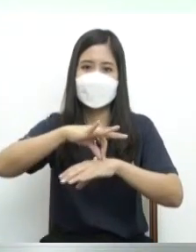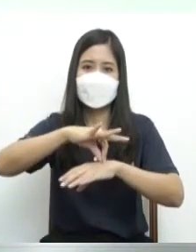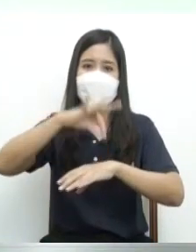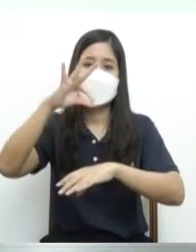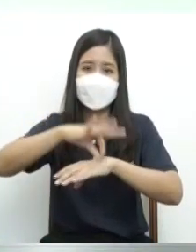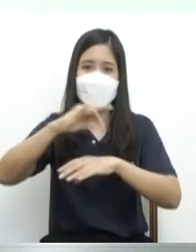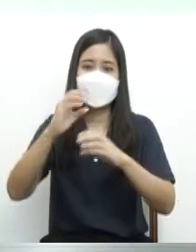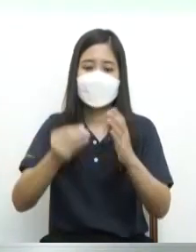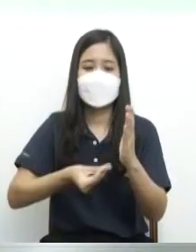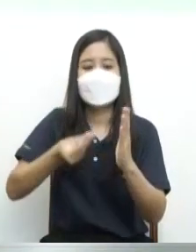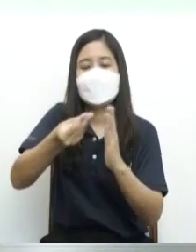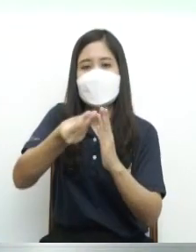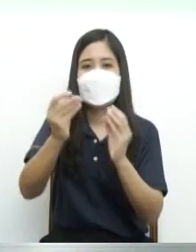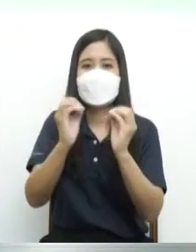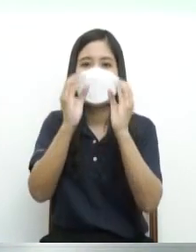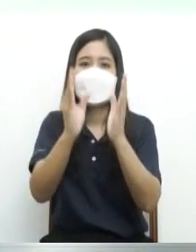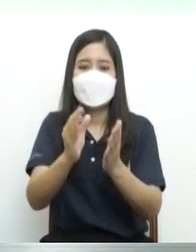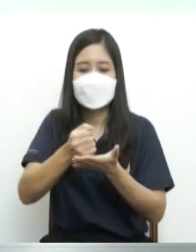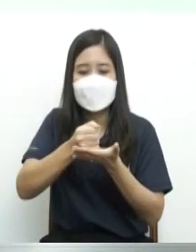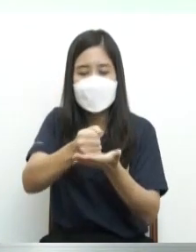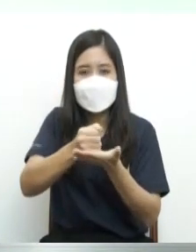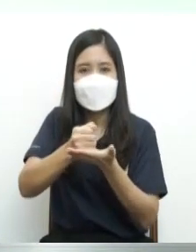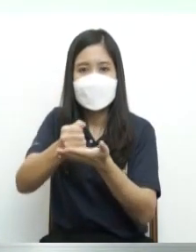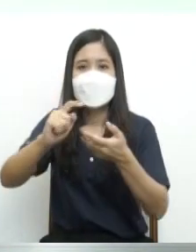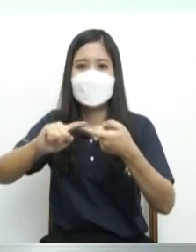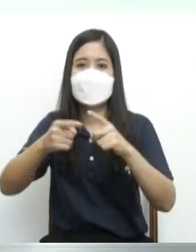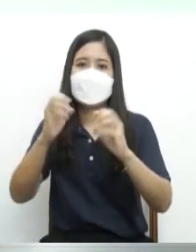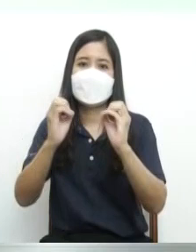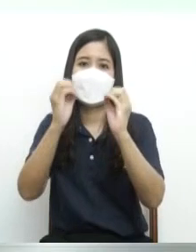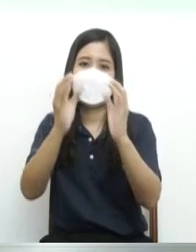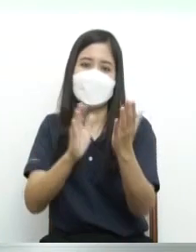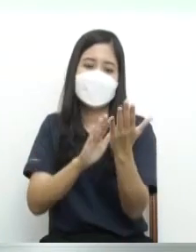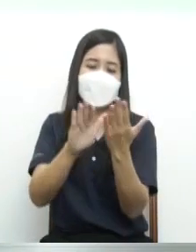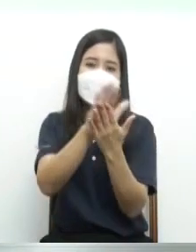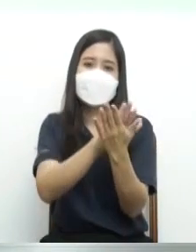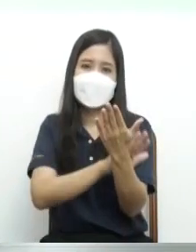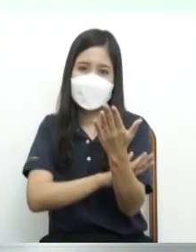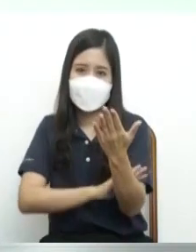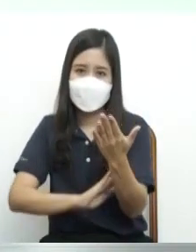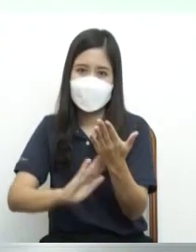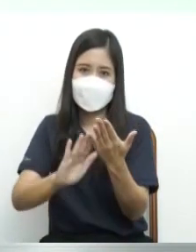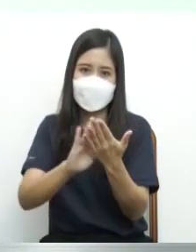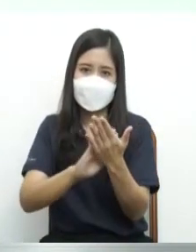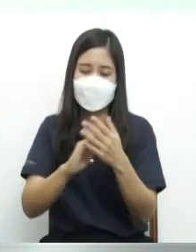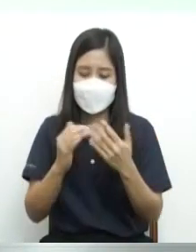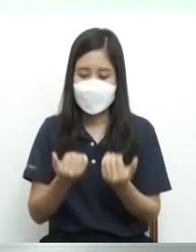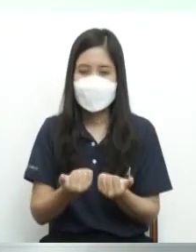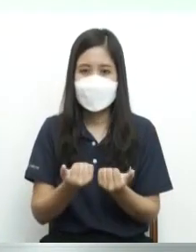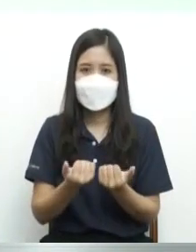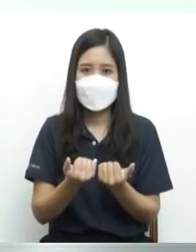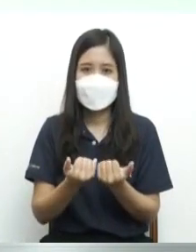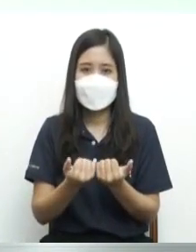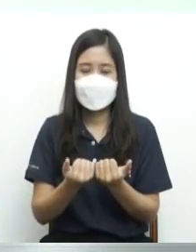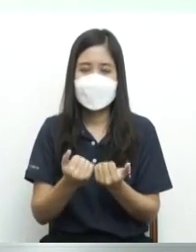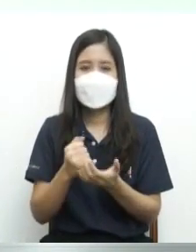การช่วยเหลือเยียวยาพี่น้องเพื่อนครูทั่วประเทศให้ได้วิทยาฐานะถ้าเป็นปัจจุบันสมัยก่อนเขาเรียกว่าให้ได้4นะ4หรือระดับ